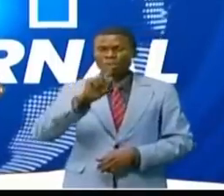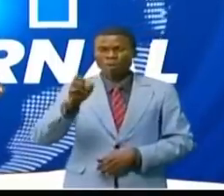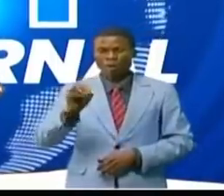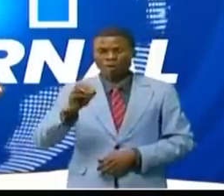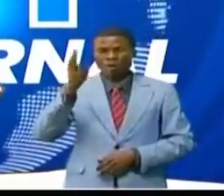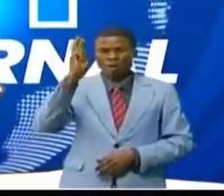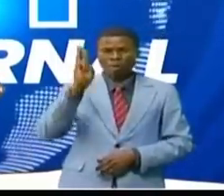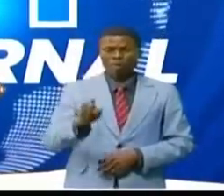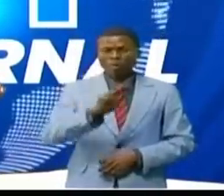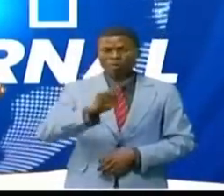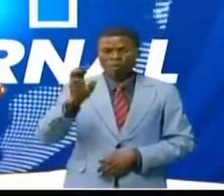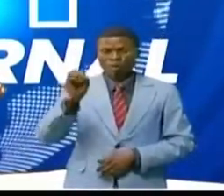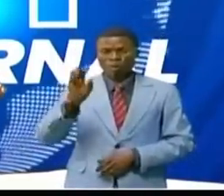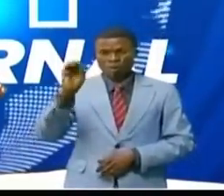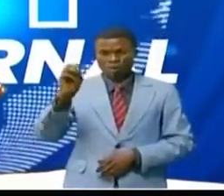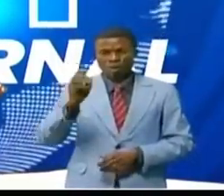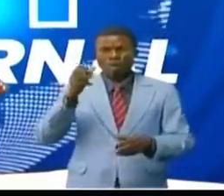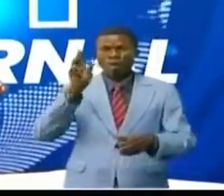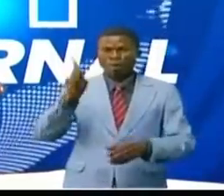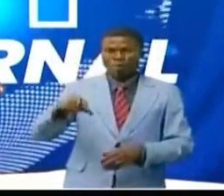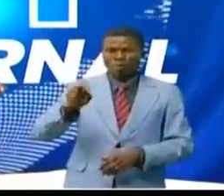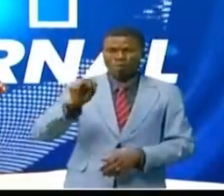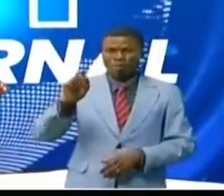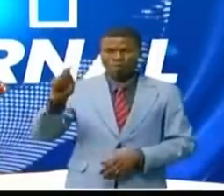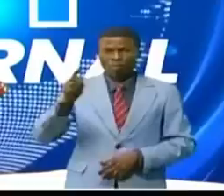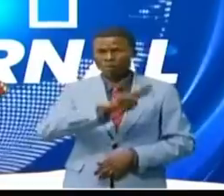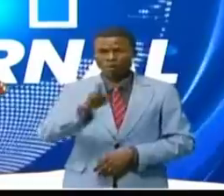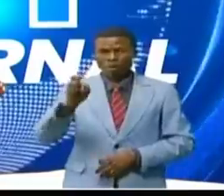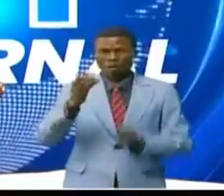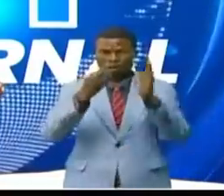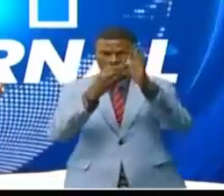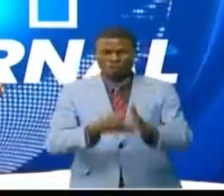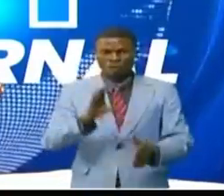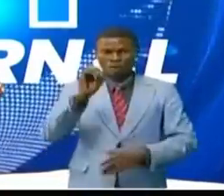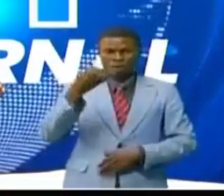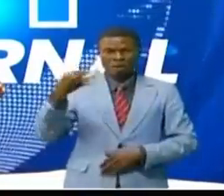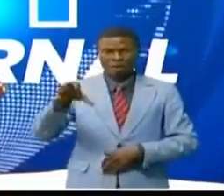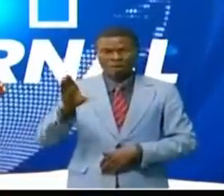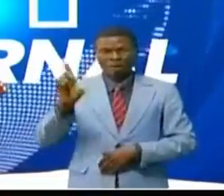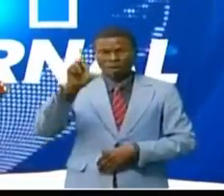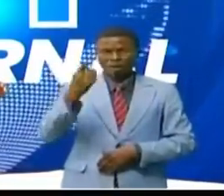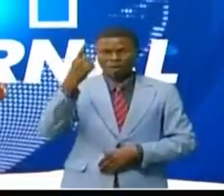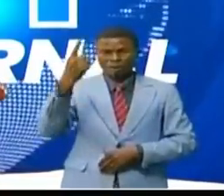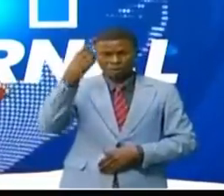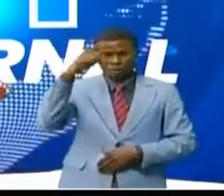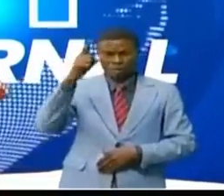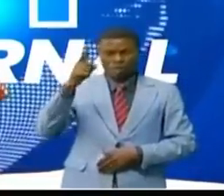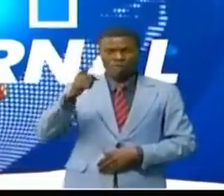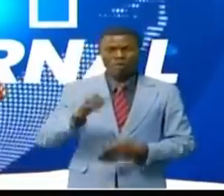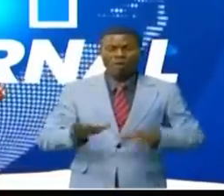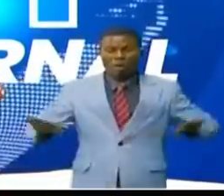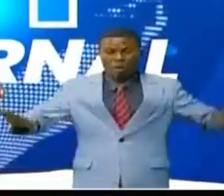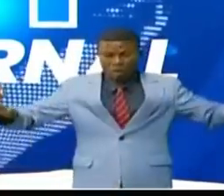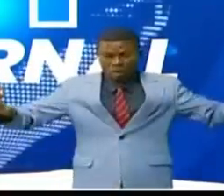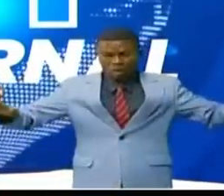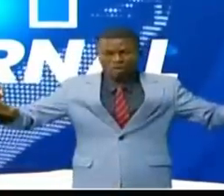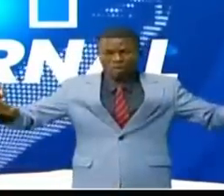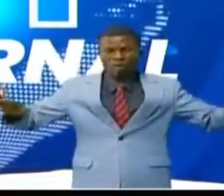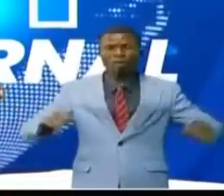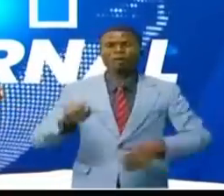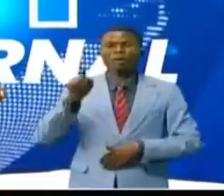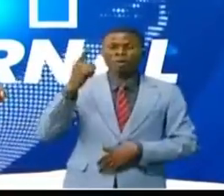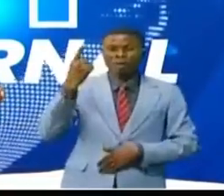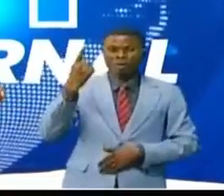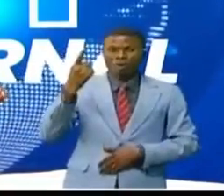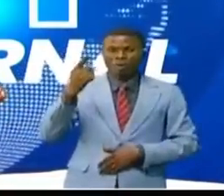335 francs congolais pour le litre et les pétroles, 2 850 francs congolais le litre. Pour le carburant d'aviation Jet